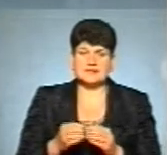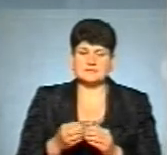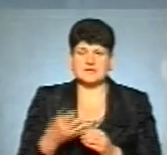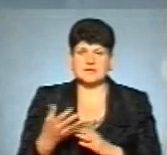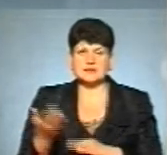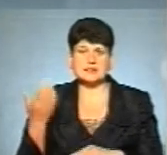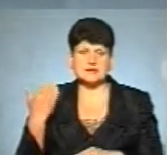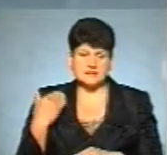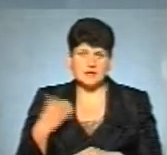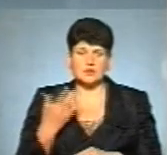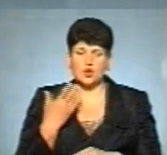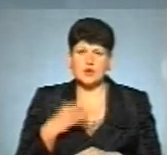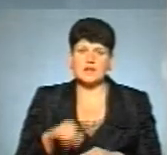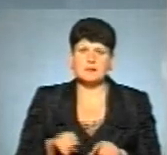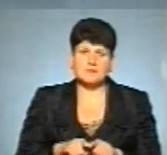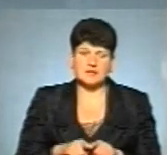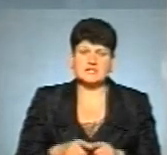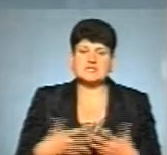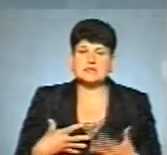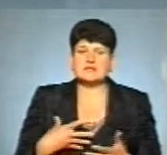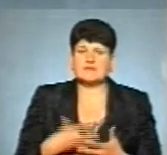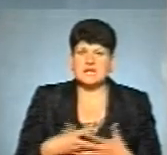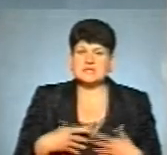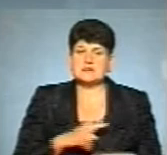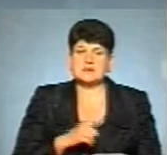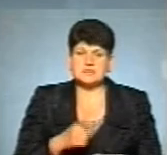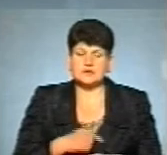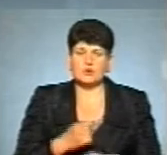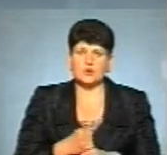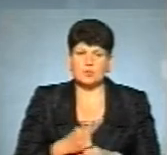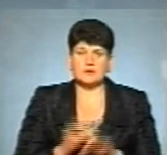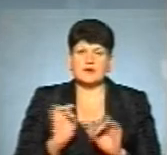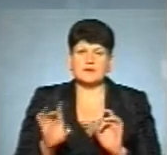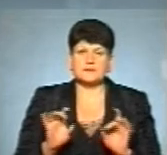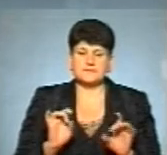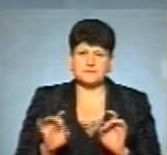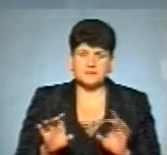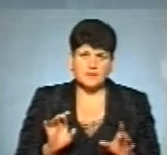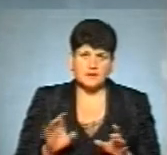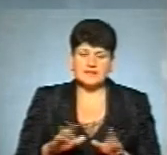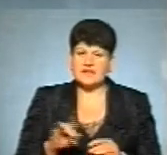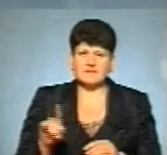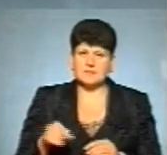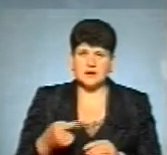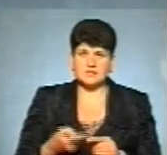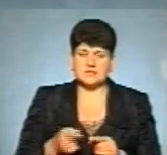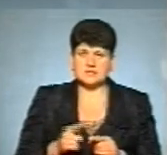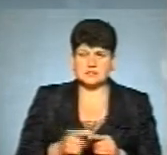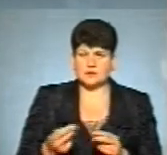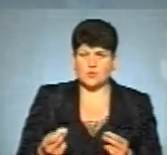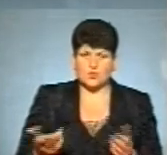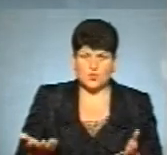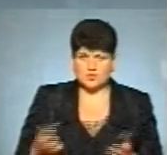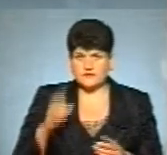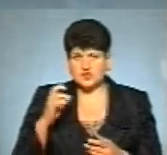ми такими власними силами робили певну промовцію, не просить, не вимагаючи там якихось коштів